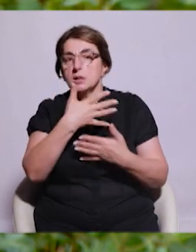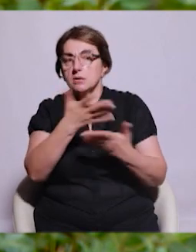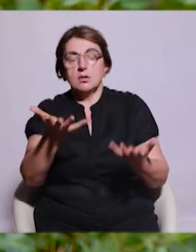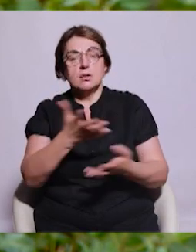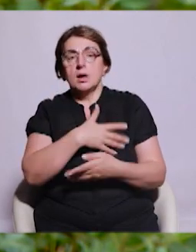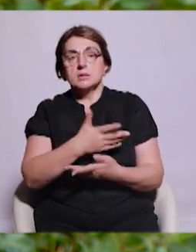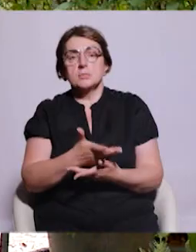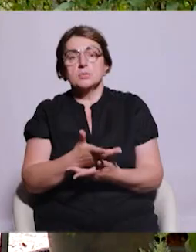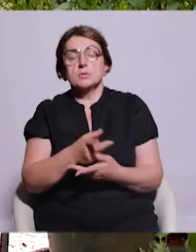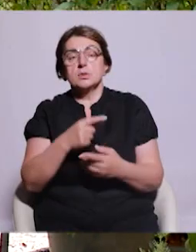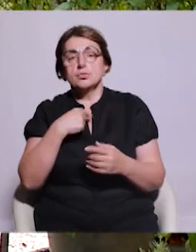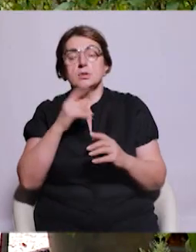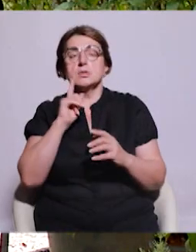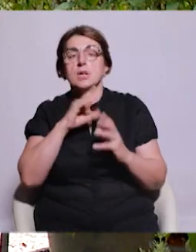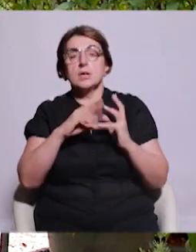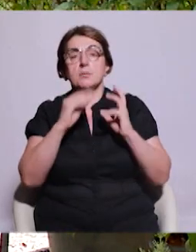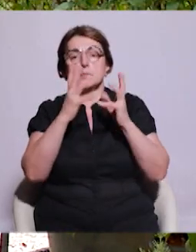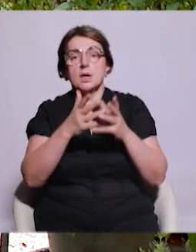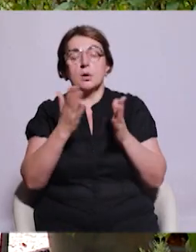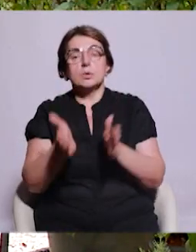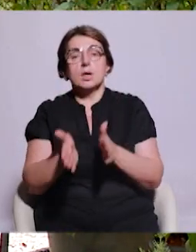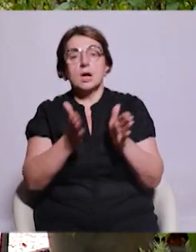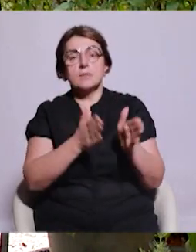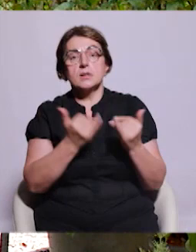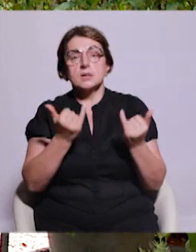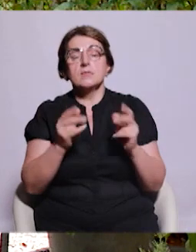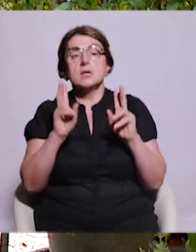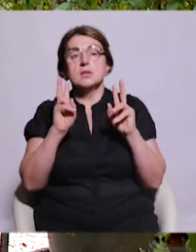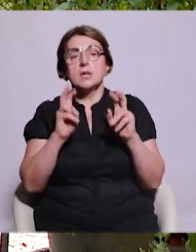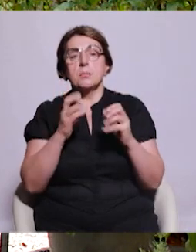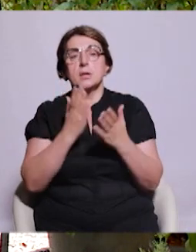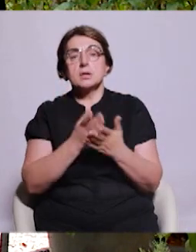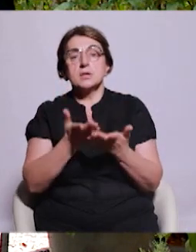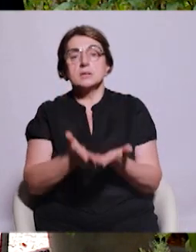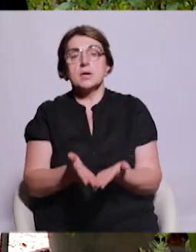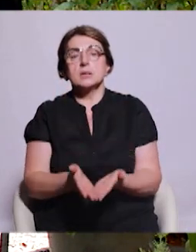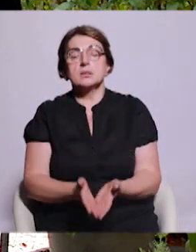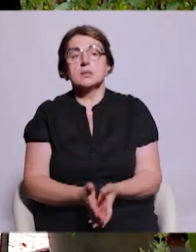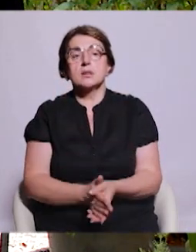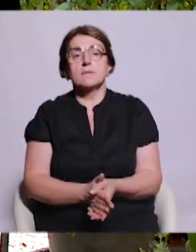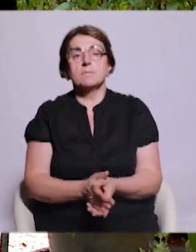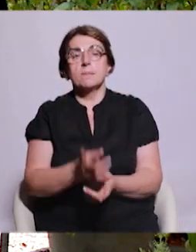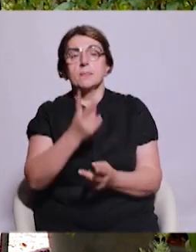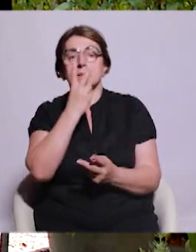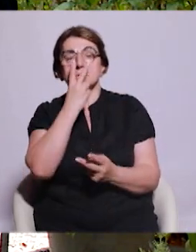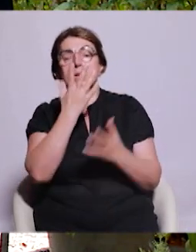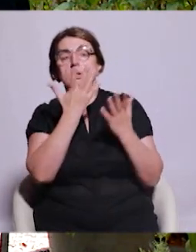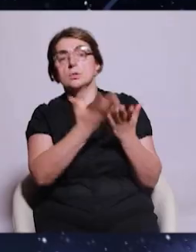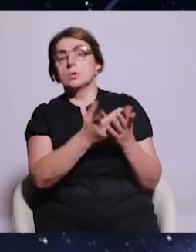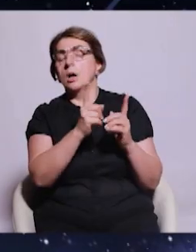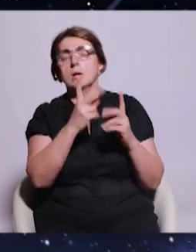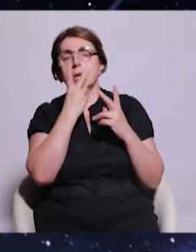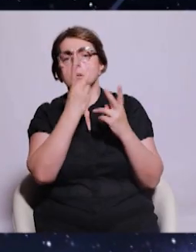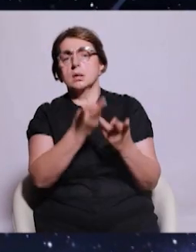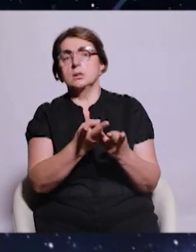ჩვენს პლანეტაზე. ახლა ვფიქრობ, უკვე დროა გადავიდეთ დღევანდელ გაკვეთილზე, შეხედეთ ფოტოს.